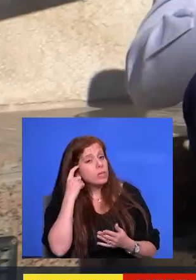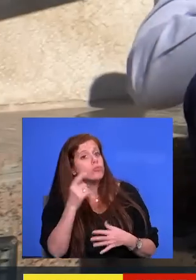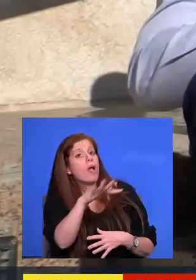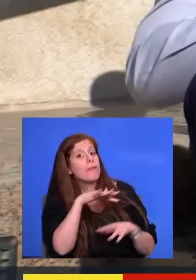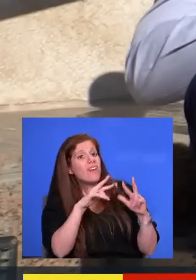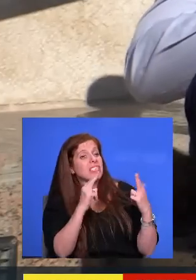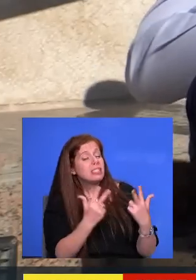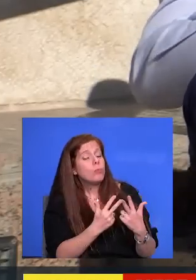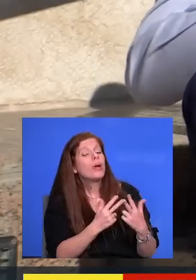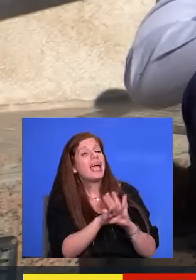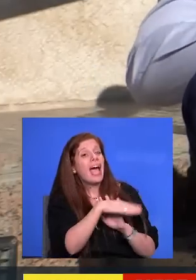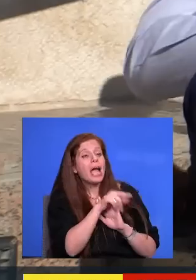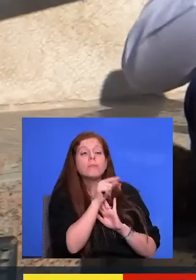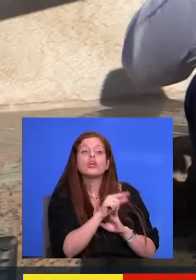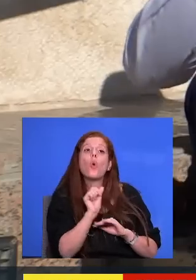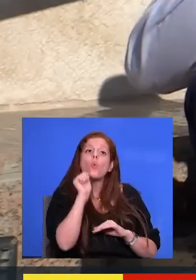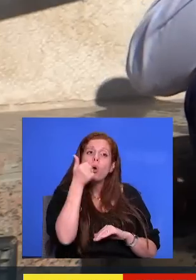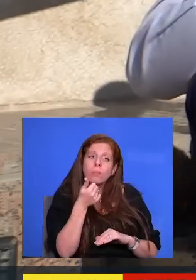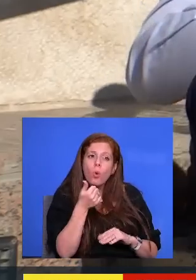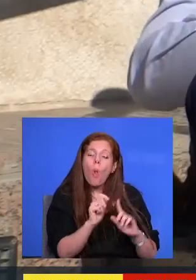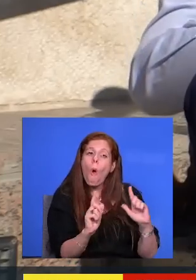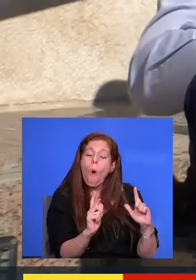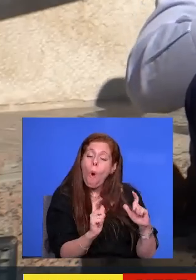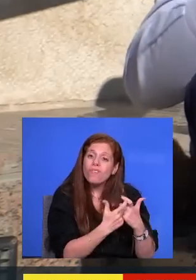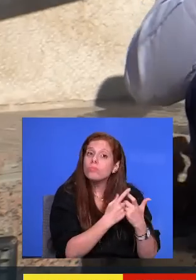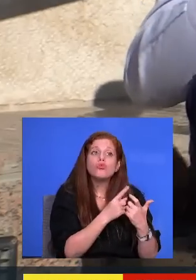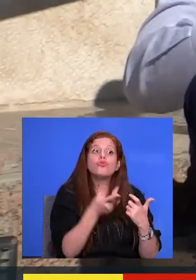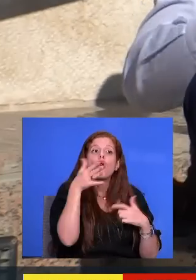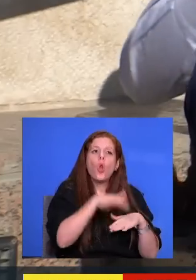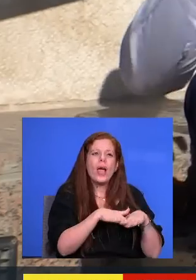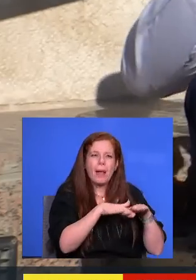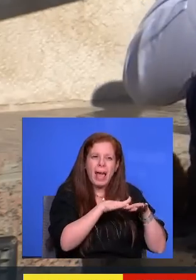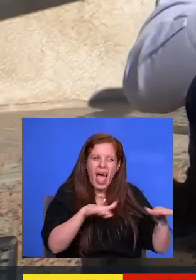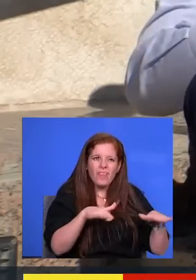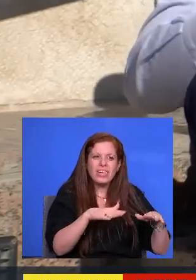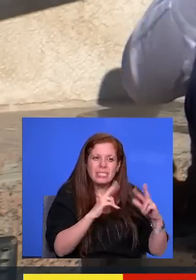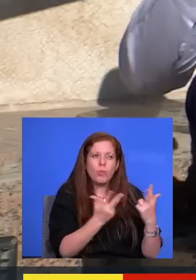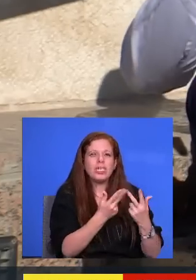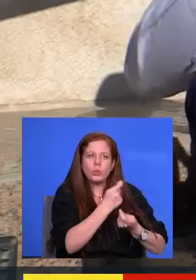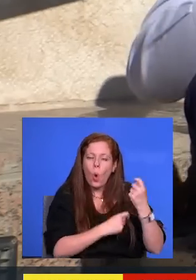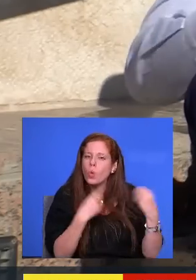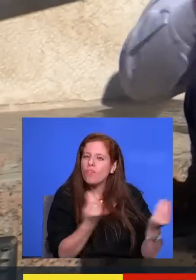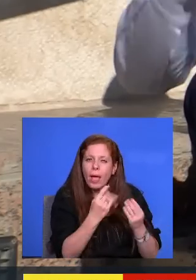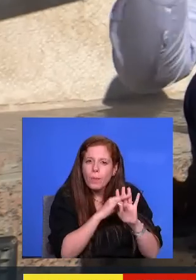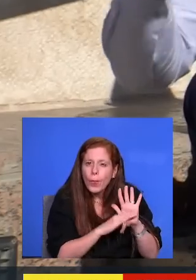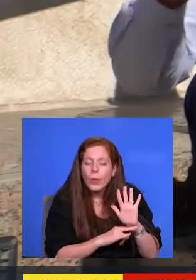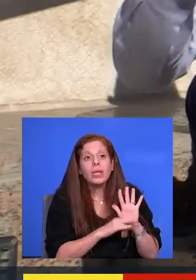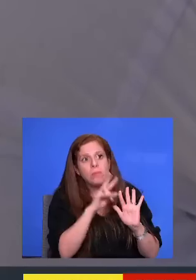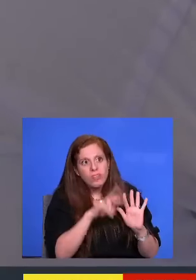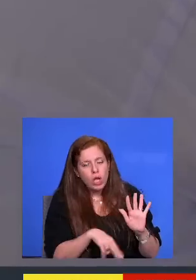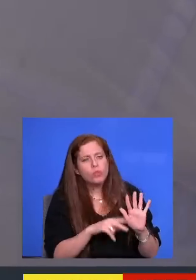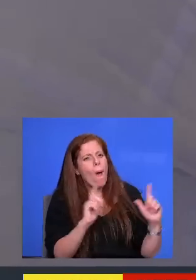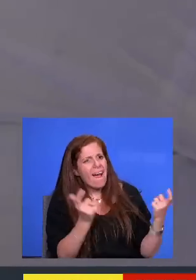ריק, בזה שאנחנו קודם כל אוכפים שלא ישימו על המרחב הציבורי סחורות או דברים לא חוקיים, ויש פה